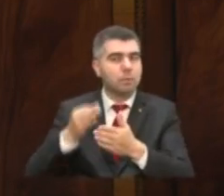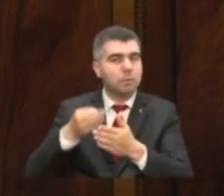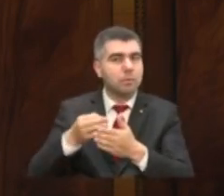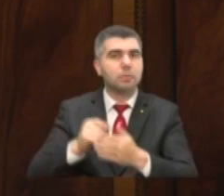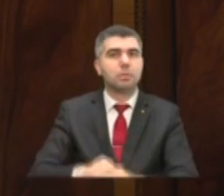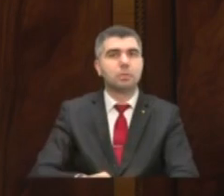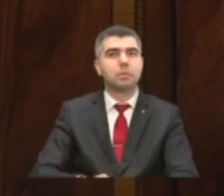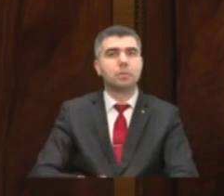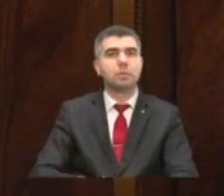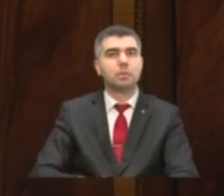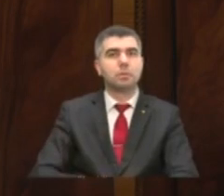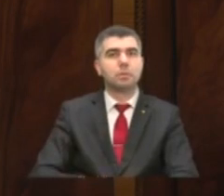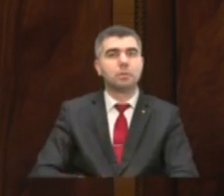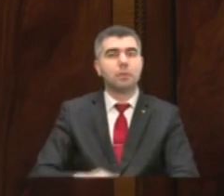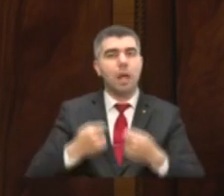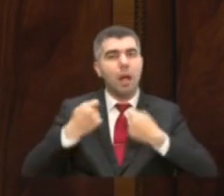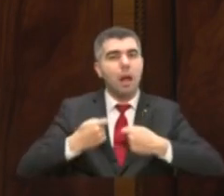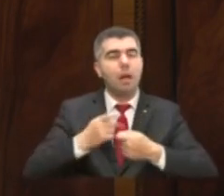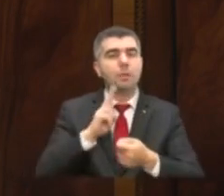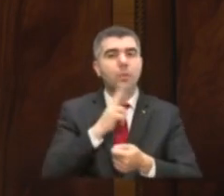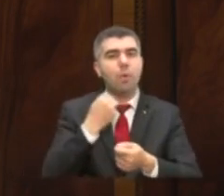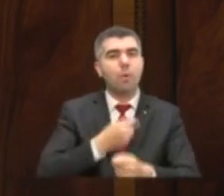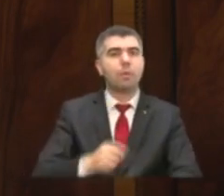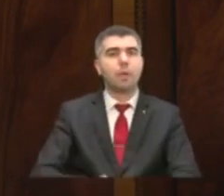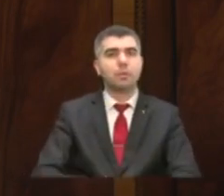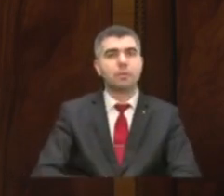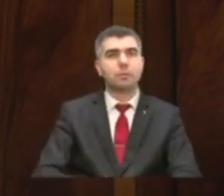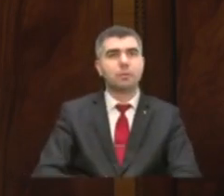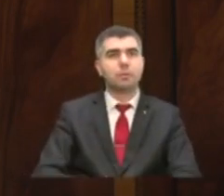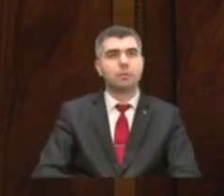وحاسم. سيد رئيس الحكومة، لقد